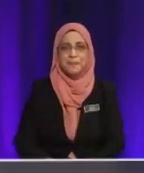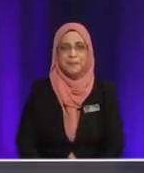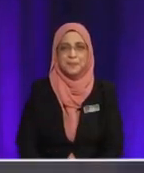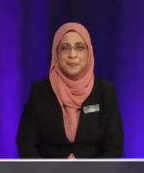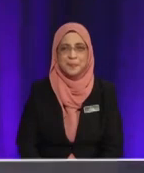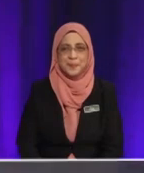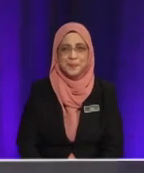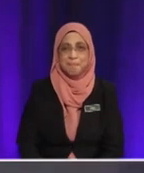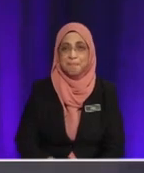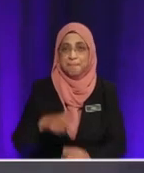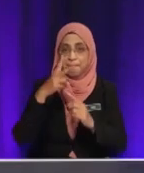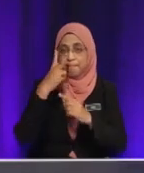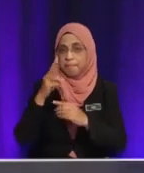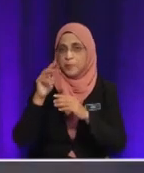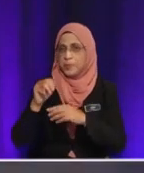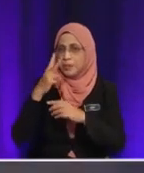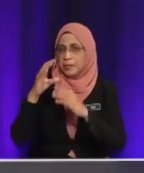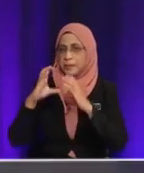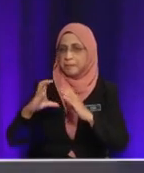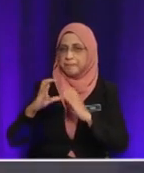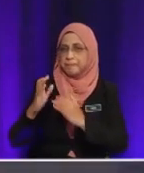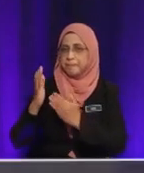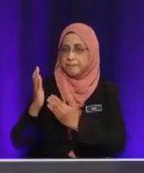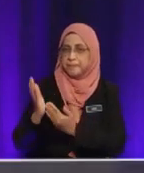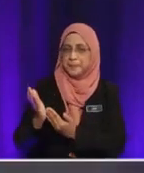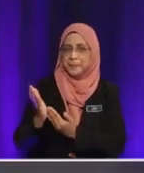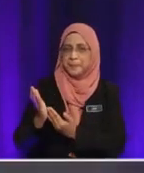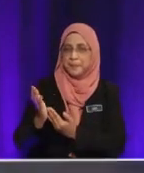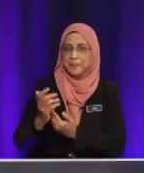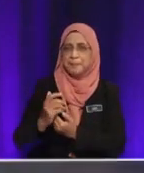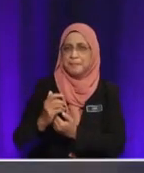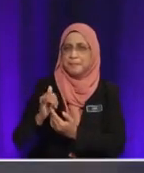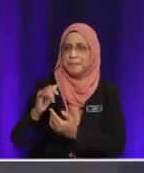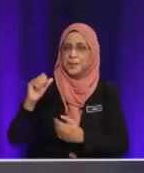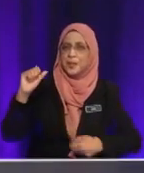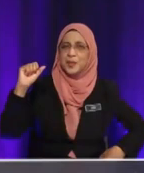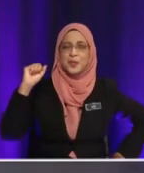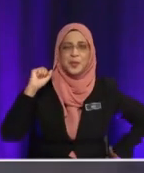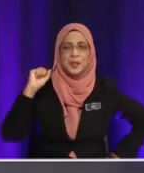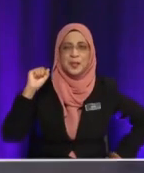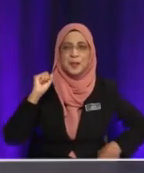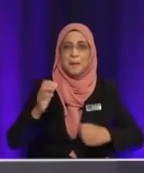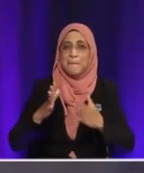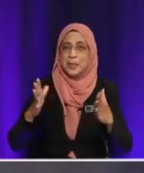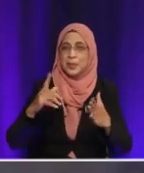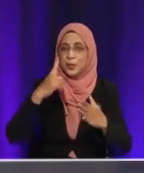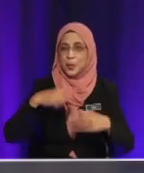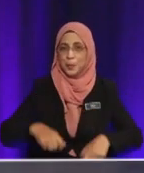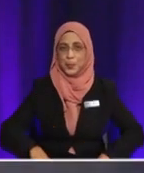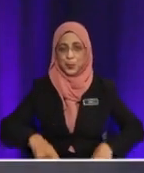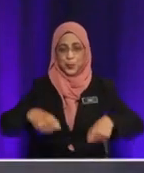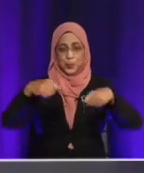Okey. Okey Cikgu Fatin. Okey, Fika, yang ini apa Fika? Okey, ini adalah tuala besar yang mana